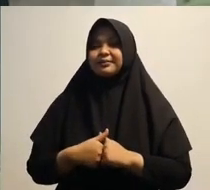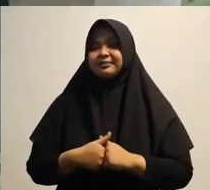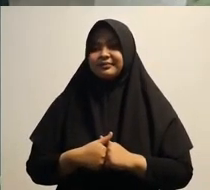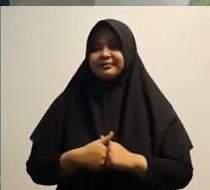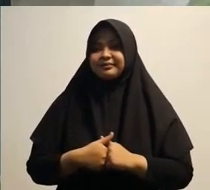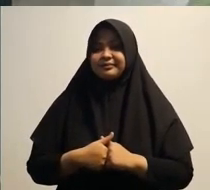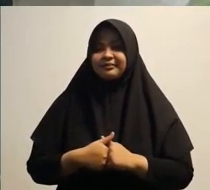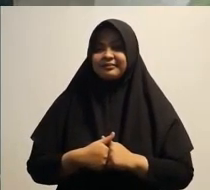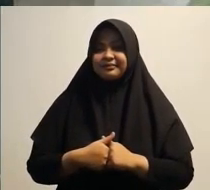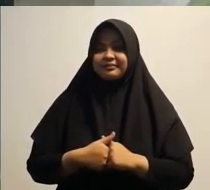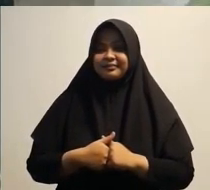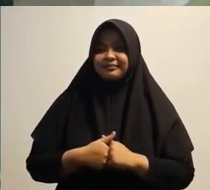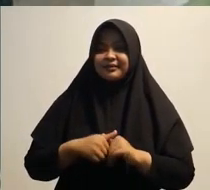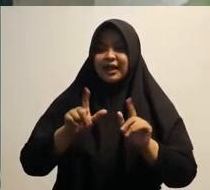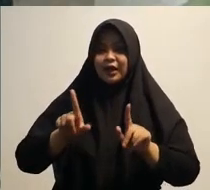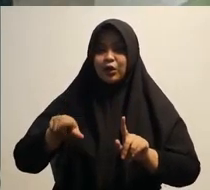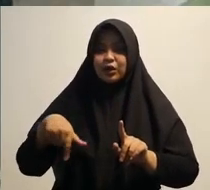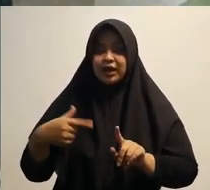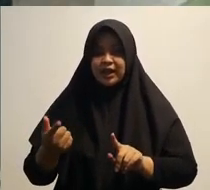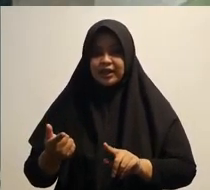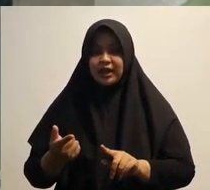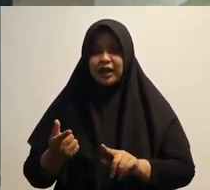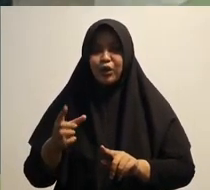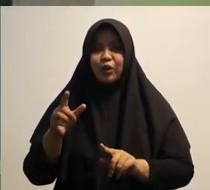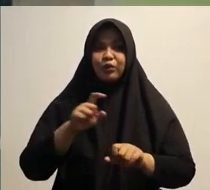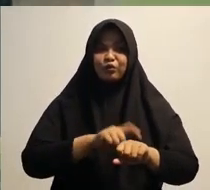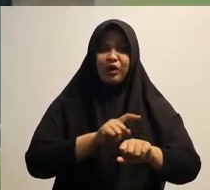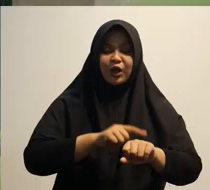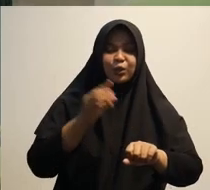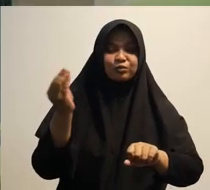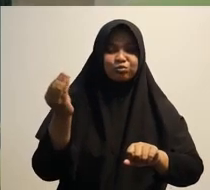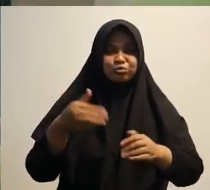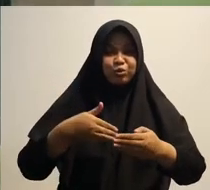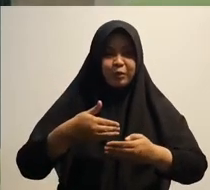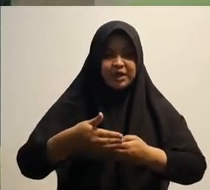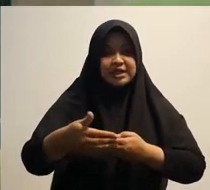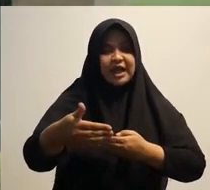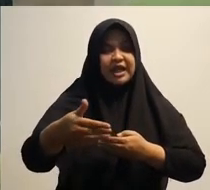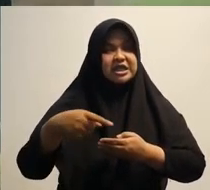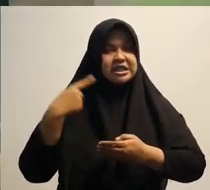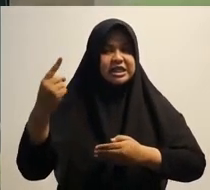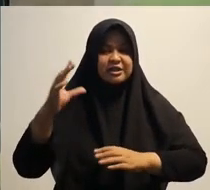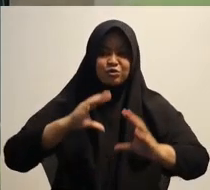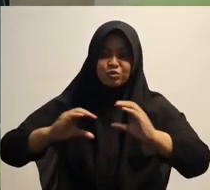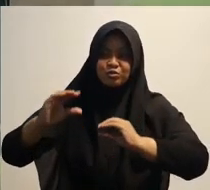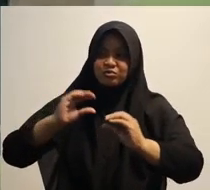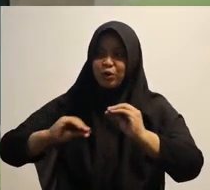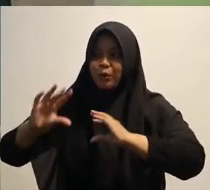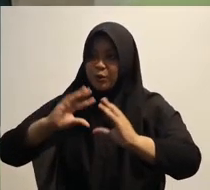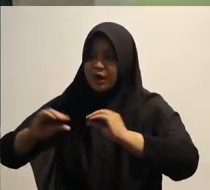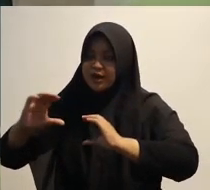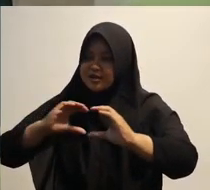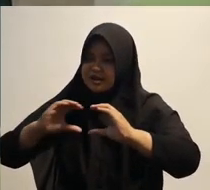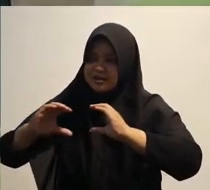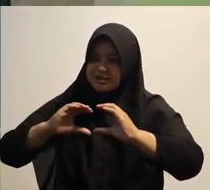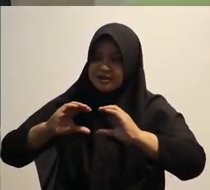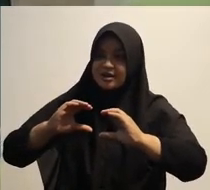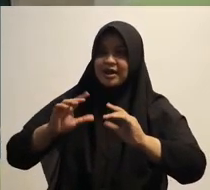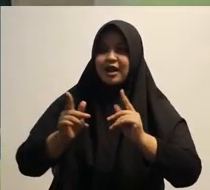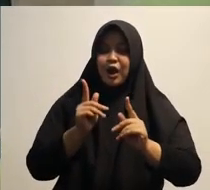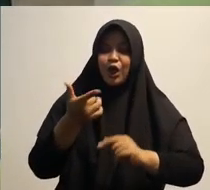Kemudian sambil seiring waktu berjalan, kami juga tetap berkomunikasi. Kalau misalnya